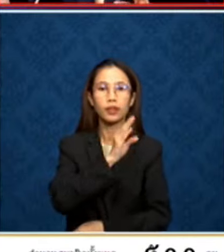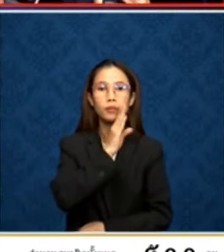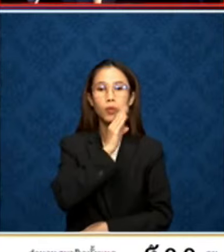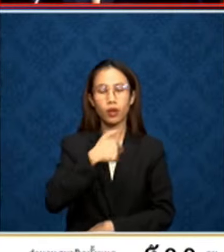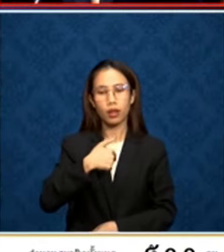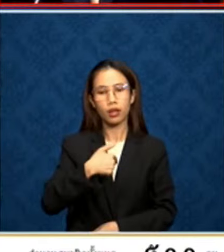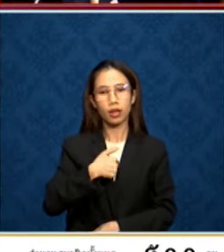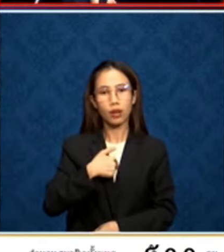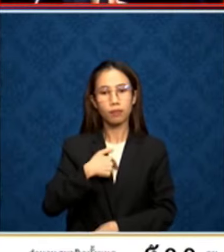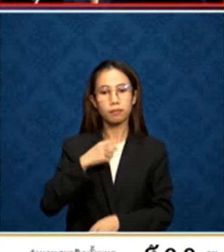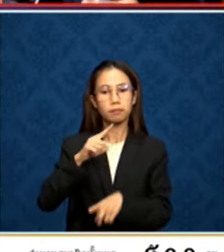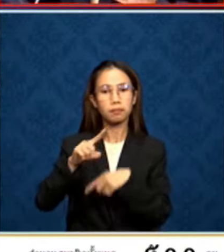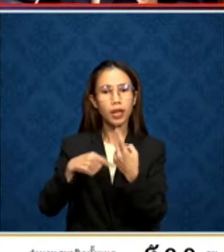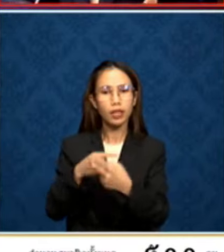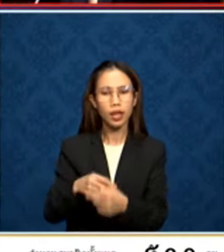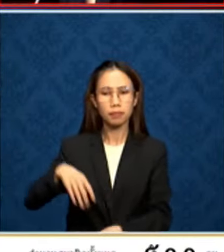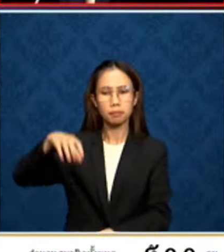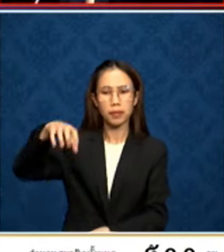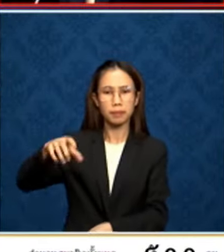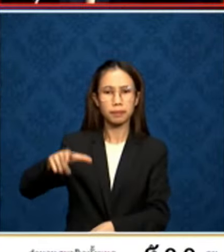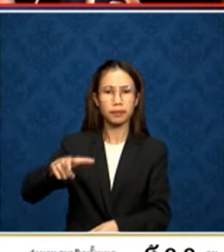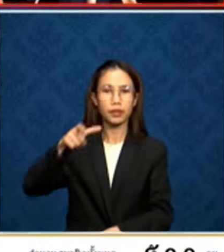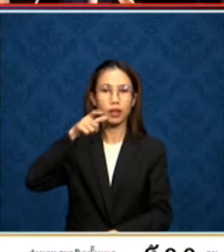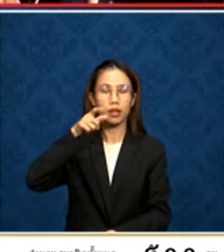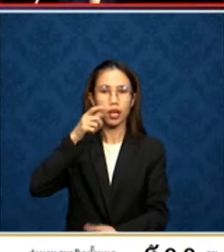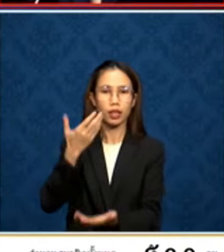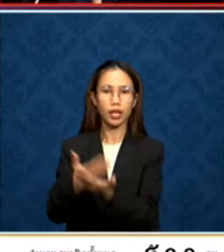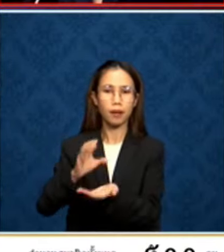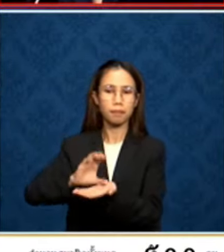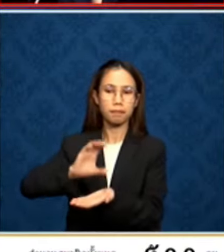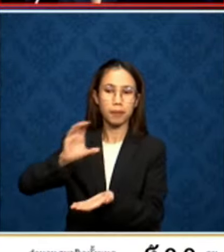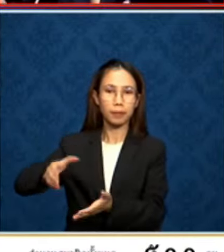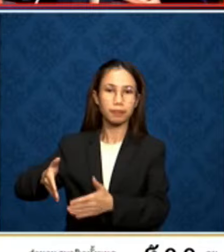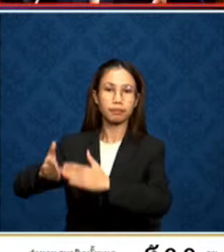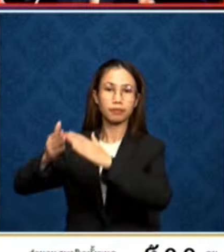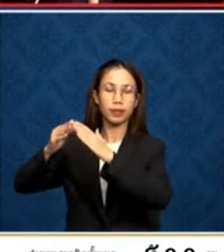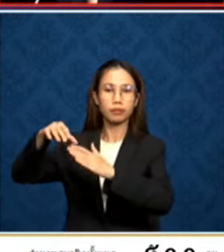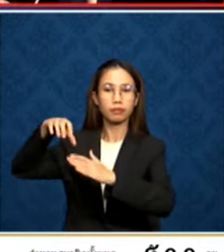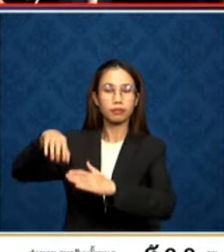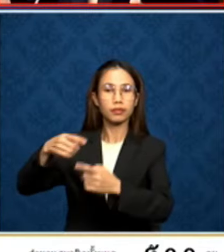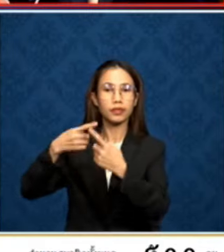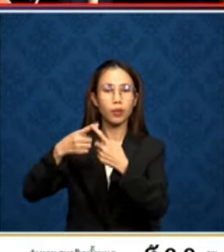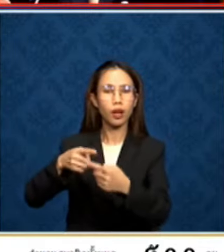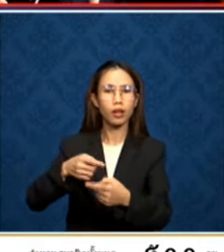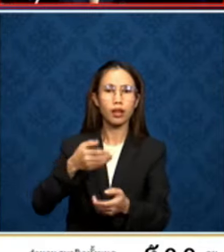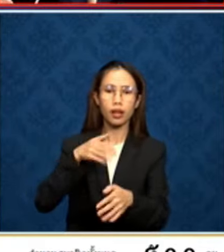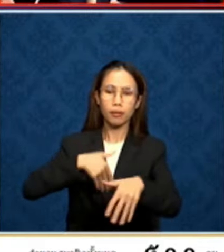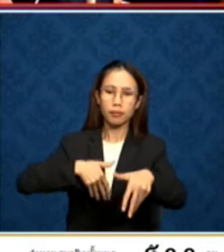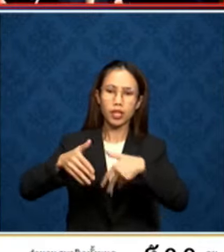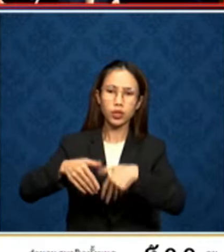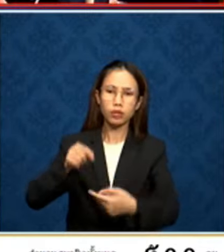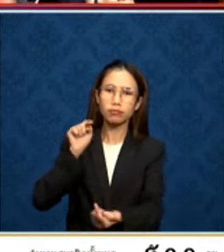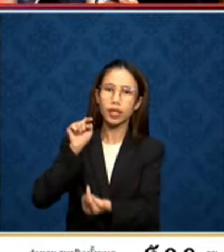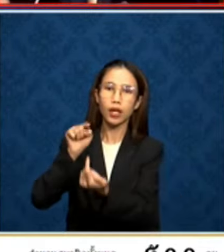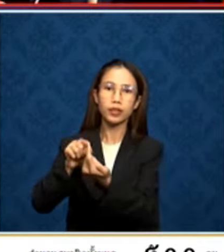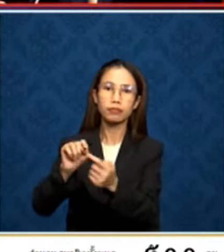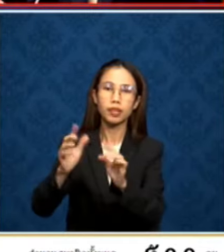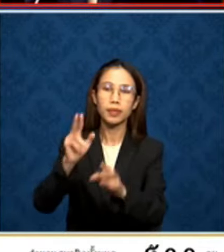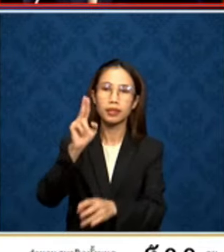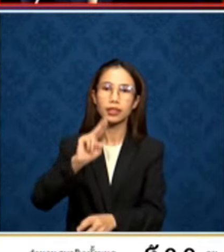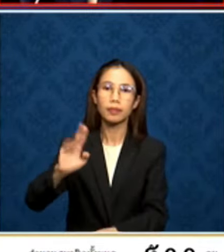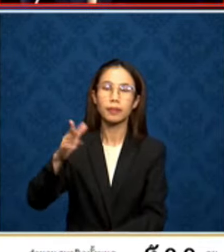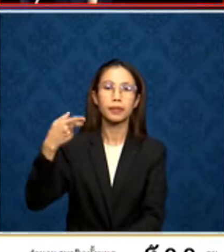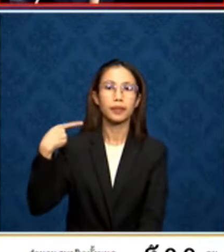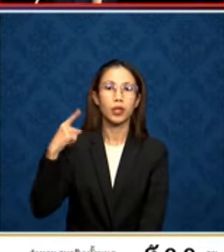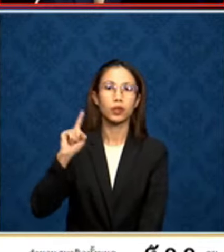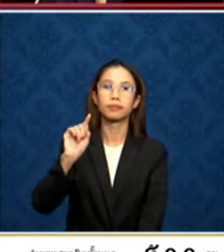สถานีที่ใหญ่โตมากมายใช้งบประมาณมหาศาลแต่พี่น้องประชาชนเข้าไม่ถึงมันก็จะไม่เกิดประโยชน์และ